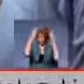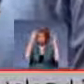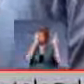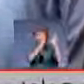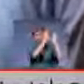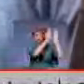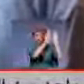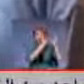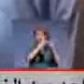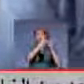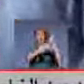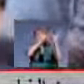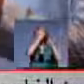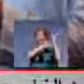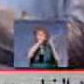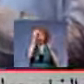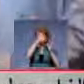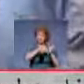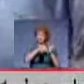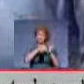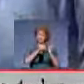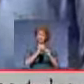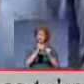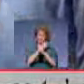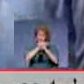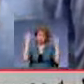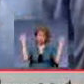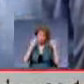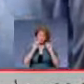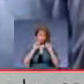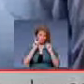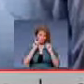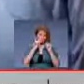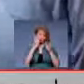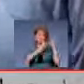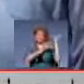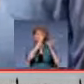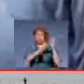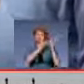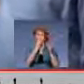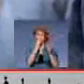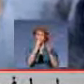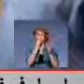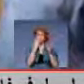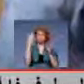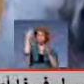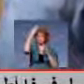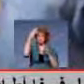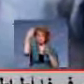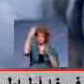في حاجات غير طبيعيه ولعت يعني ثلاجه قاعده حمام؟ لا السخان ولع. هو السخان ولع لا ما ضربش. الولع جت فيه انا معلقه بوز معلقه